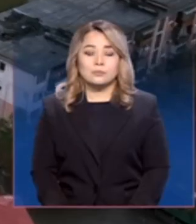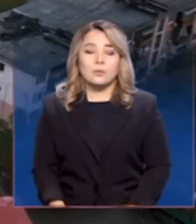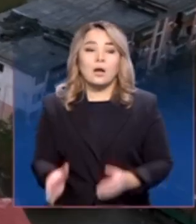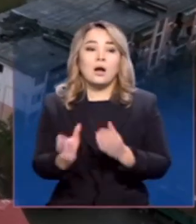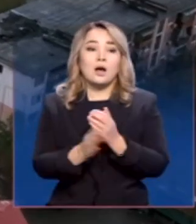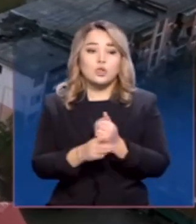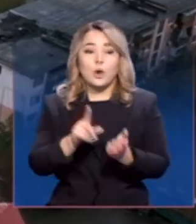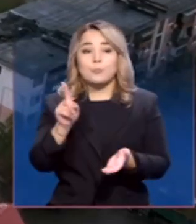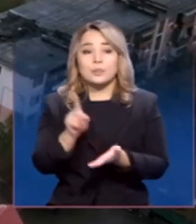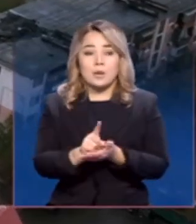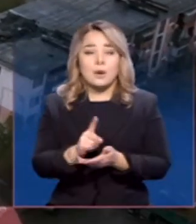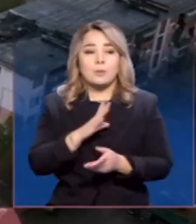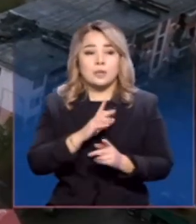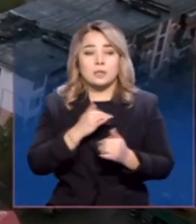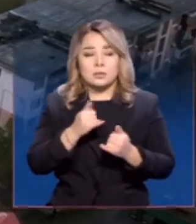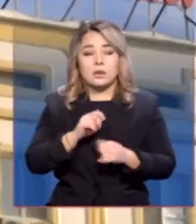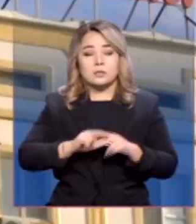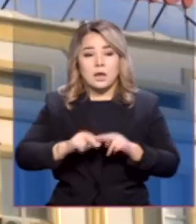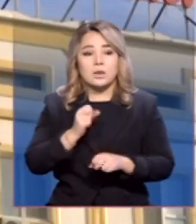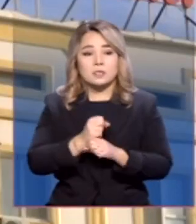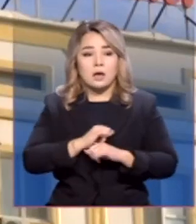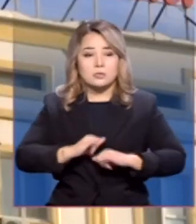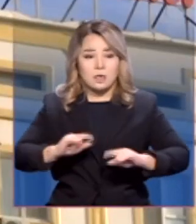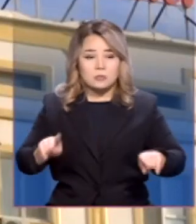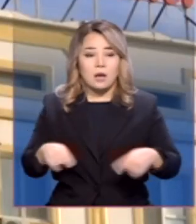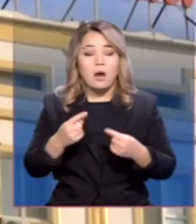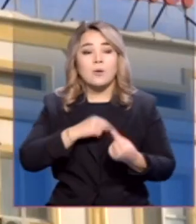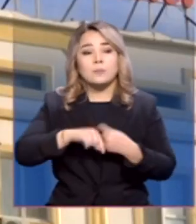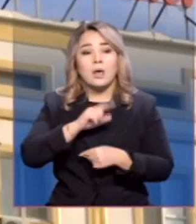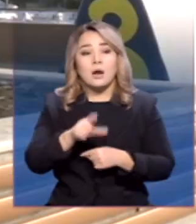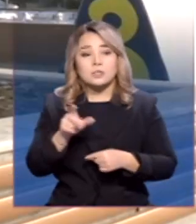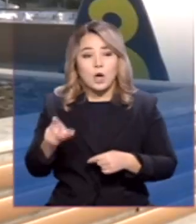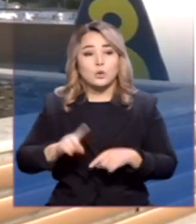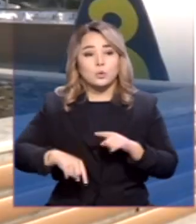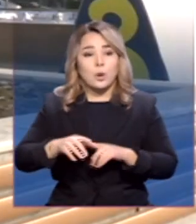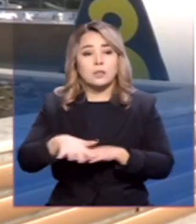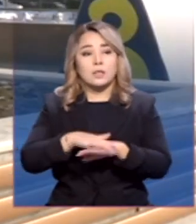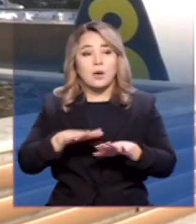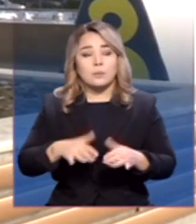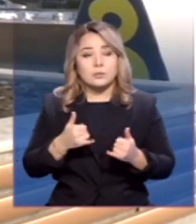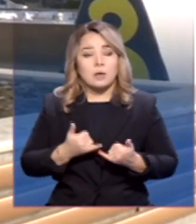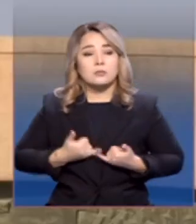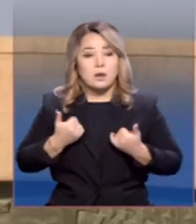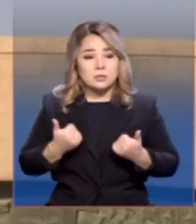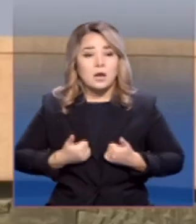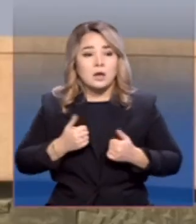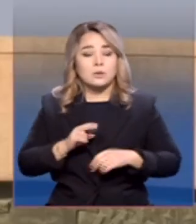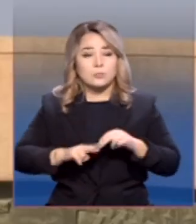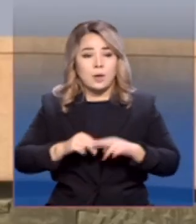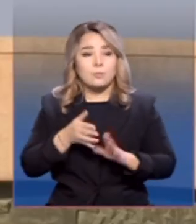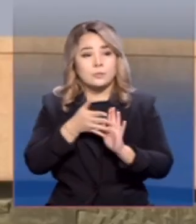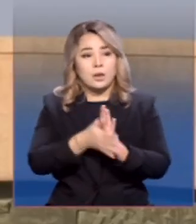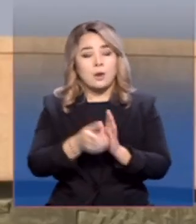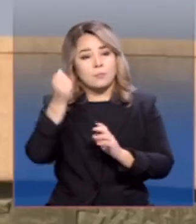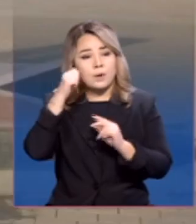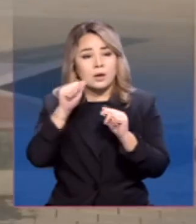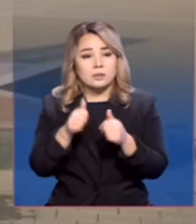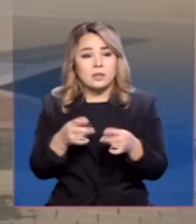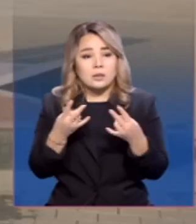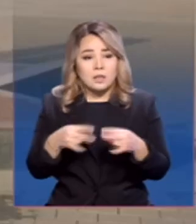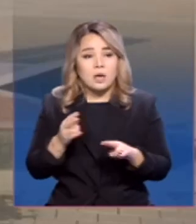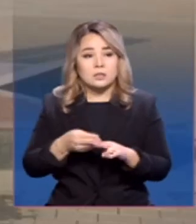Атыраудың ендігі міндеті тарту таралғаны тыйып, аймақтың іскер азаматтары алдымен туған жерді түлетуге күш салуы тиіс. Сосын ескерткіш орната бергеннен